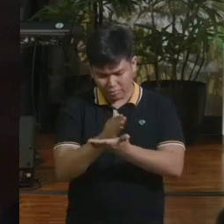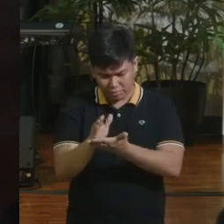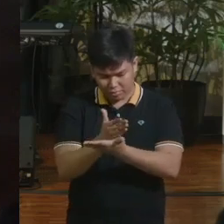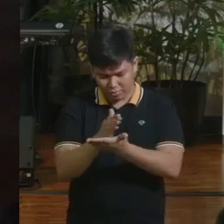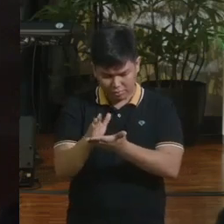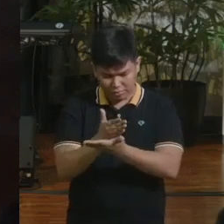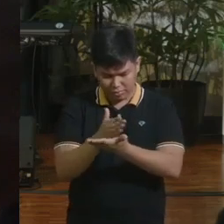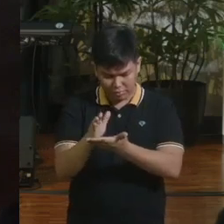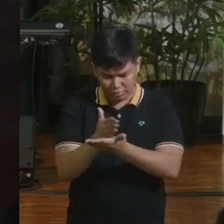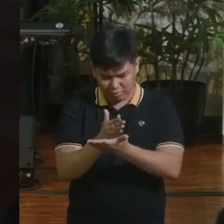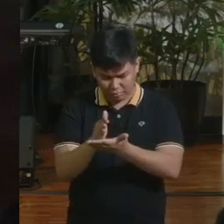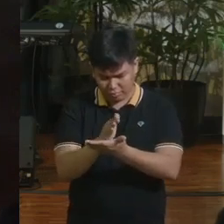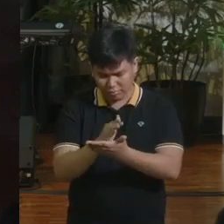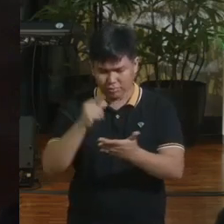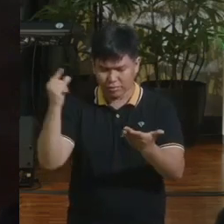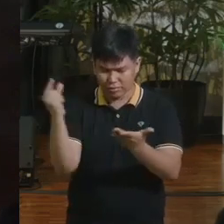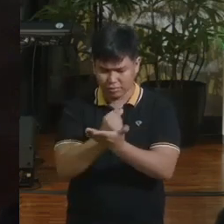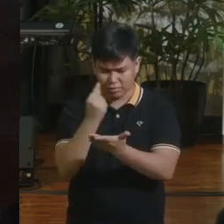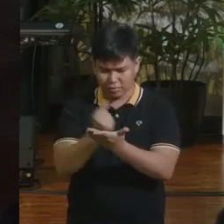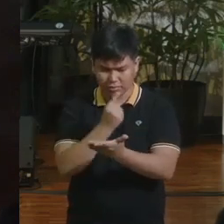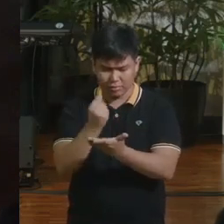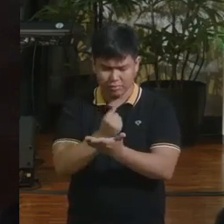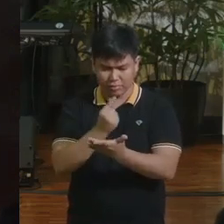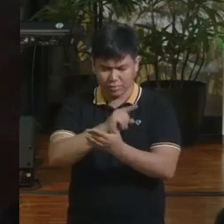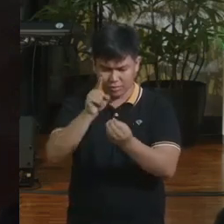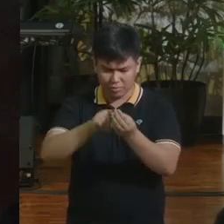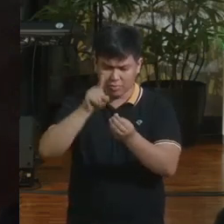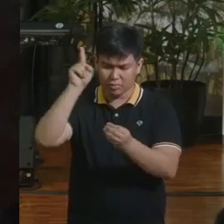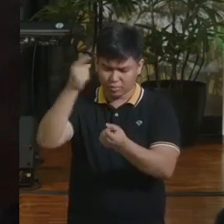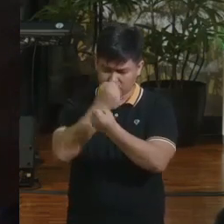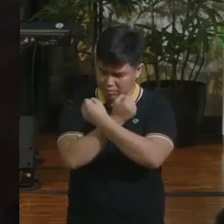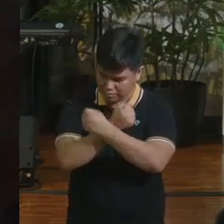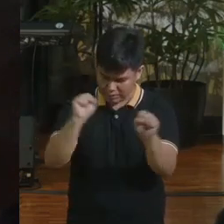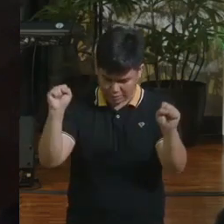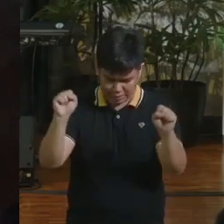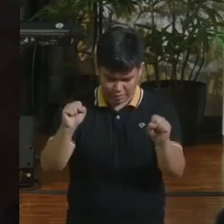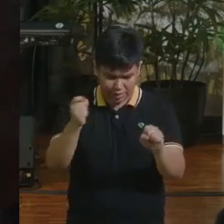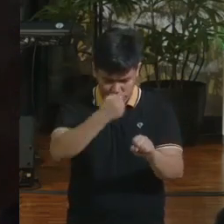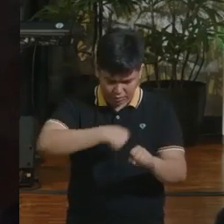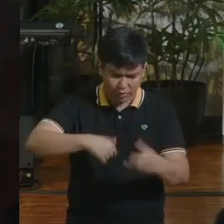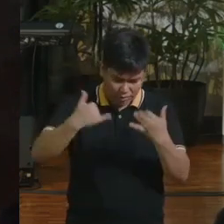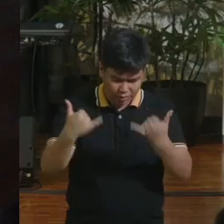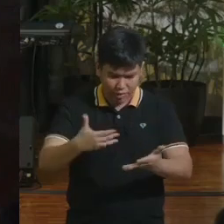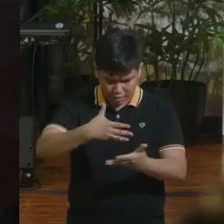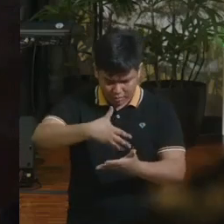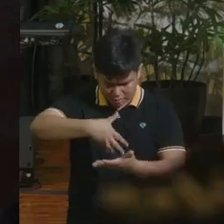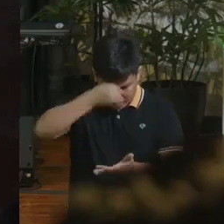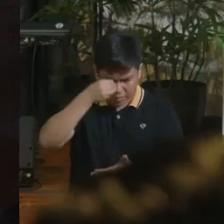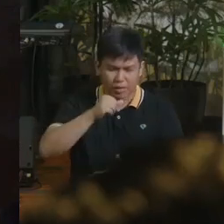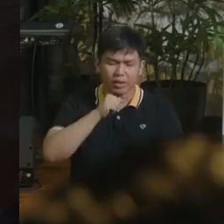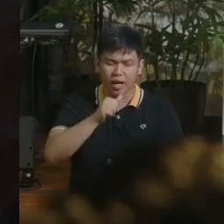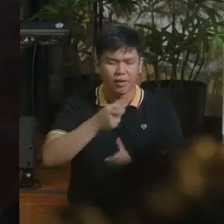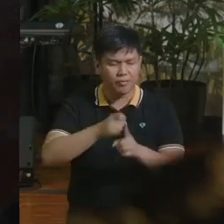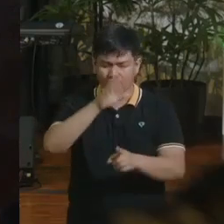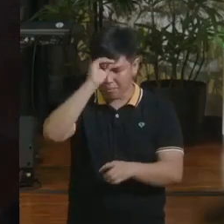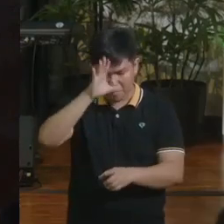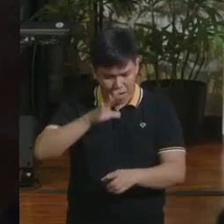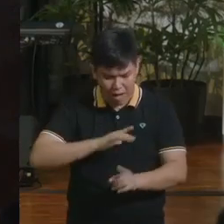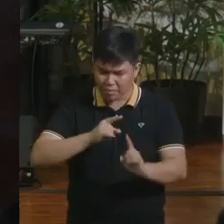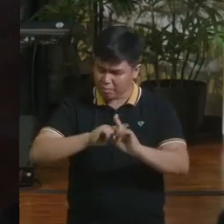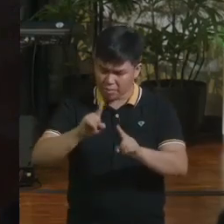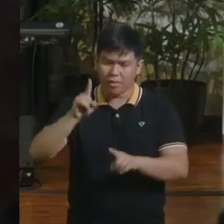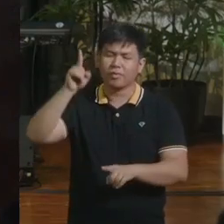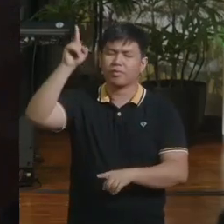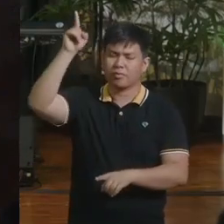ibahagi ang mabuting balita ng kaligtasan na ngayon alam na namin, hindi galing sa tao, kundi galing sa